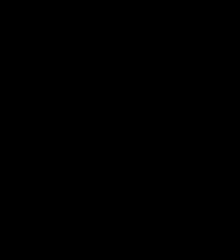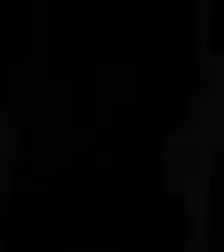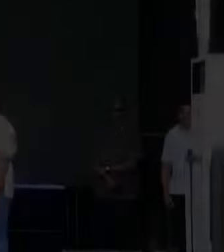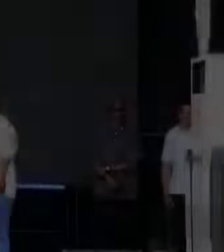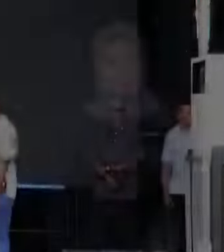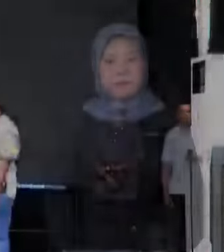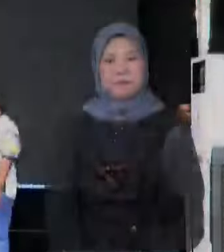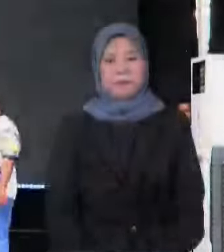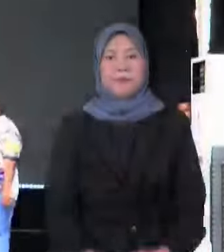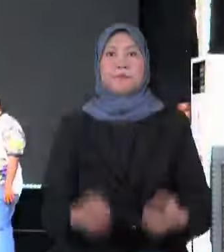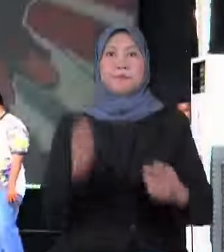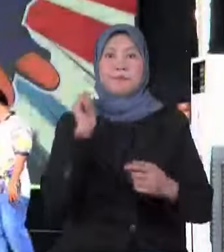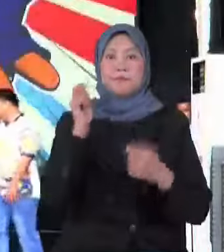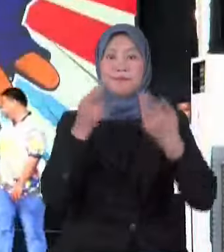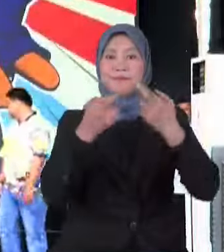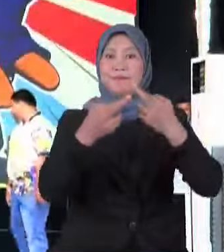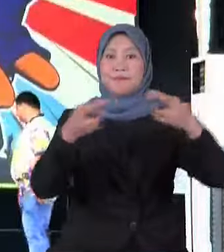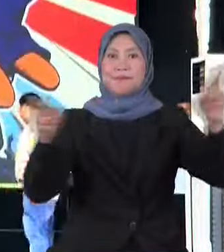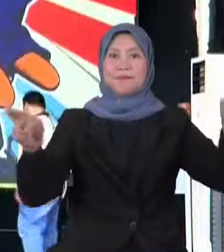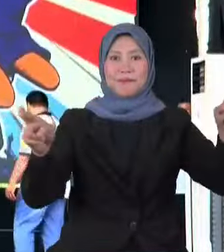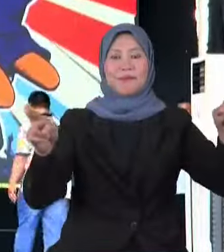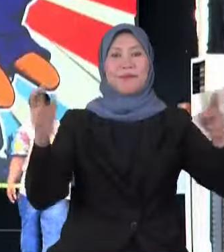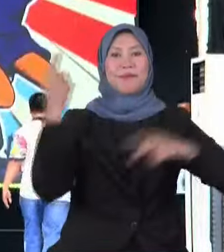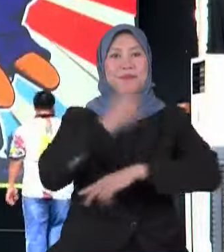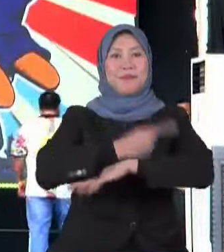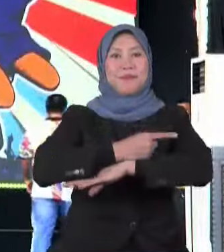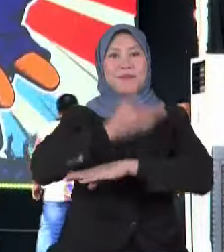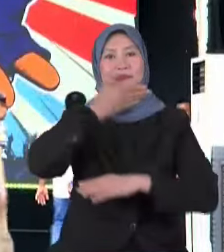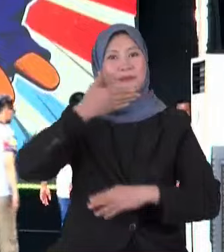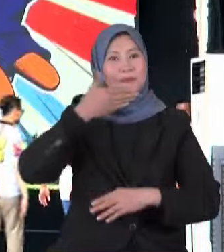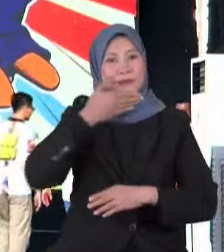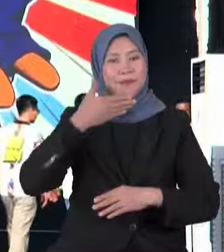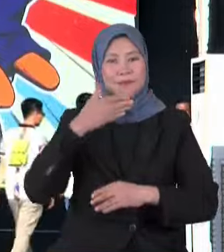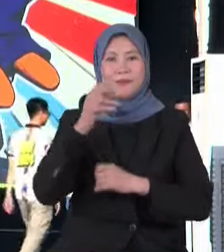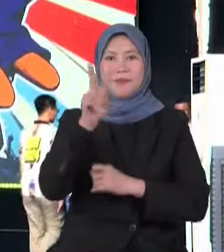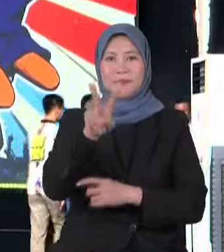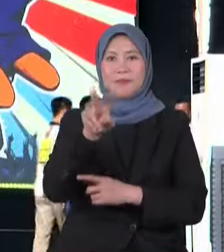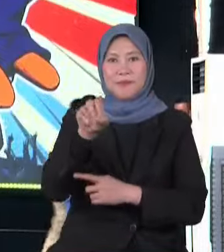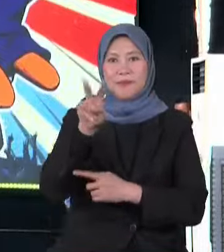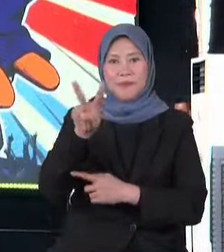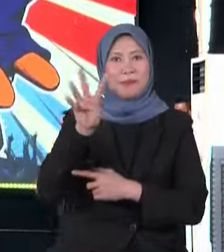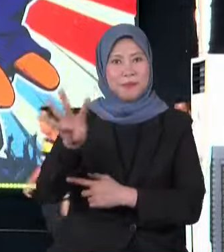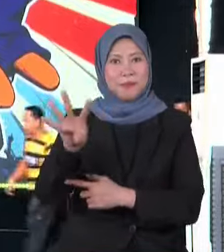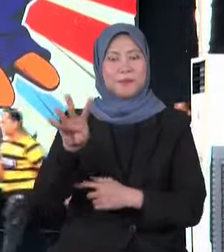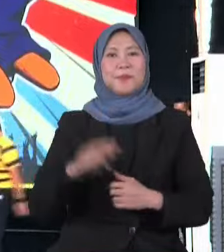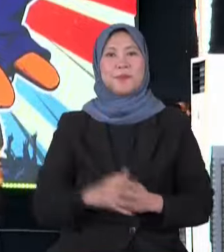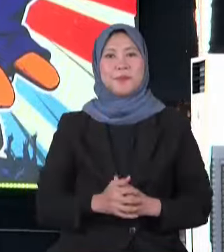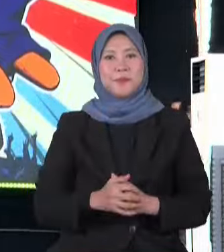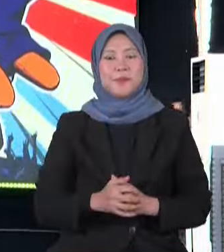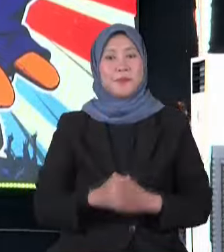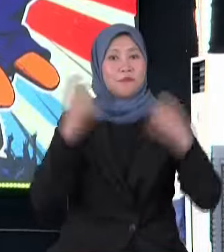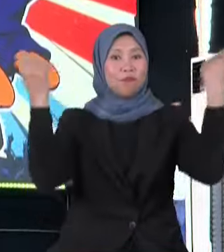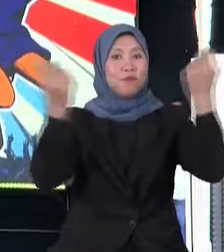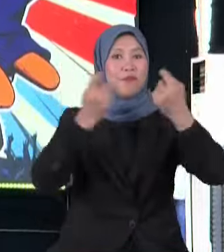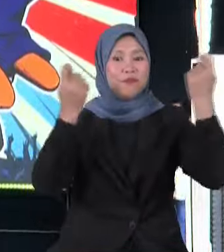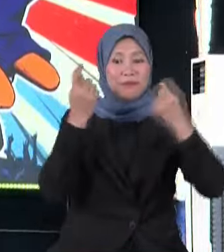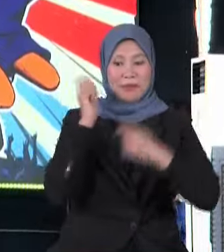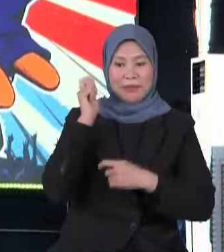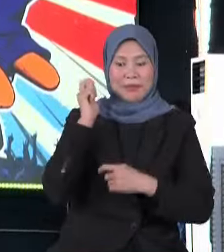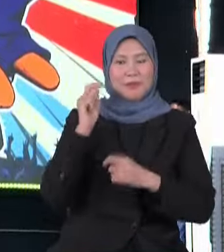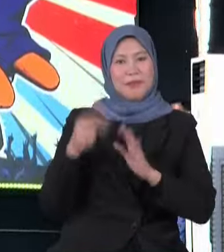Begitulah tadi penyempurnaan gimmick perasmian sambutan Hari Belia Negara Peringkat Kebangsaan 2024. Dan tayangan montaj sambutan tadi